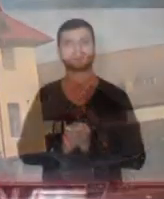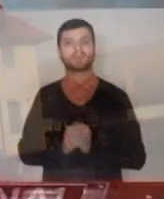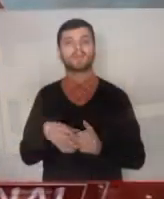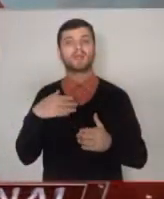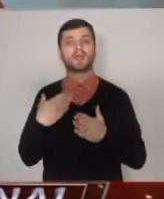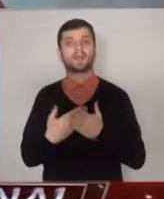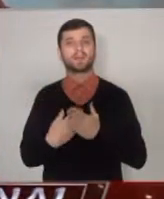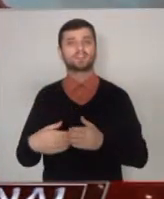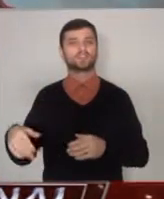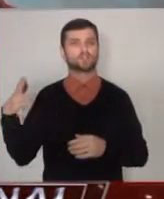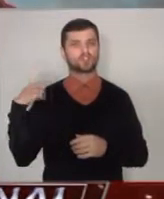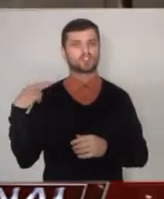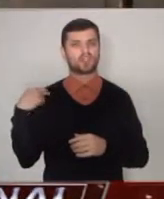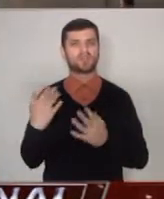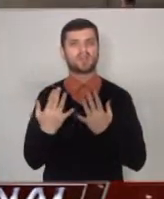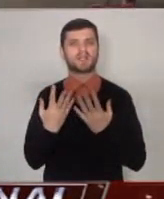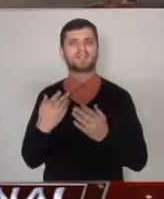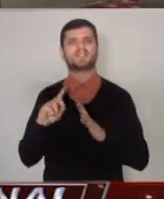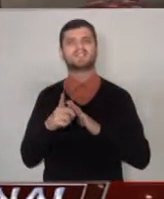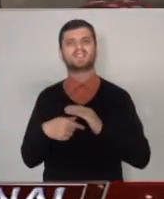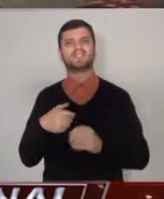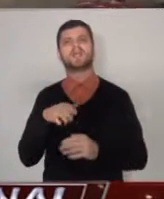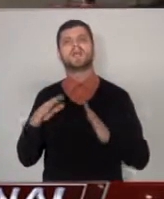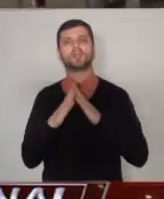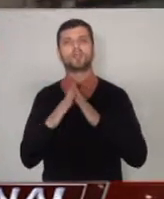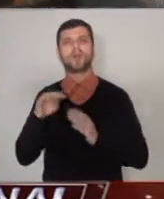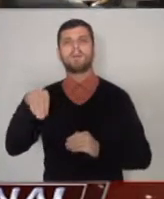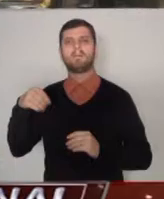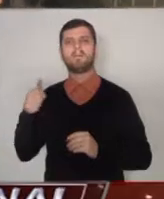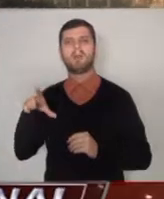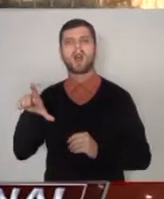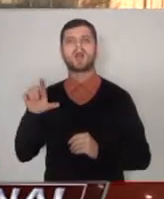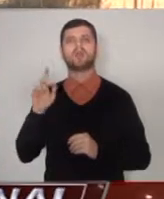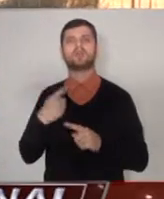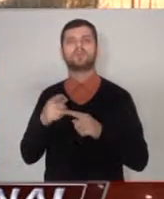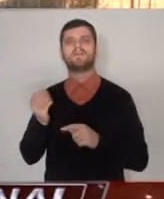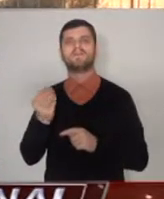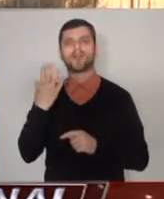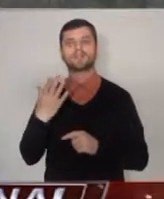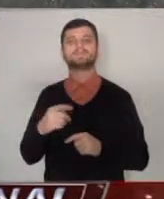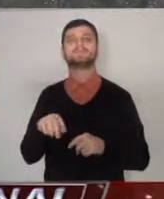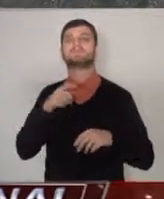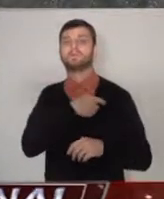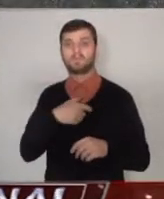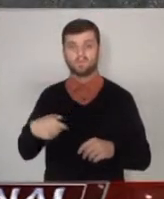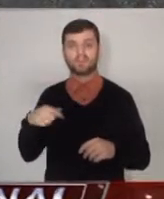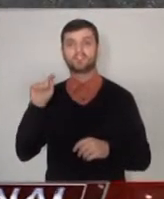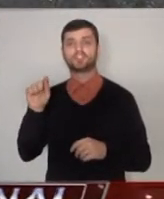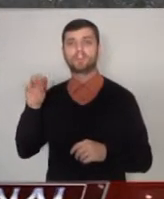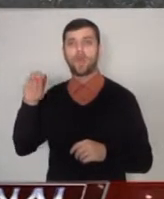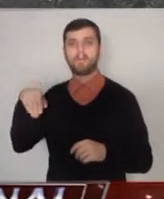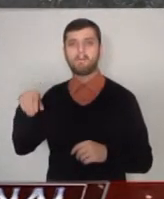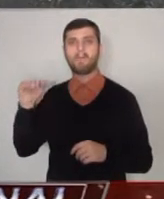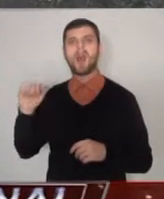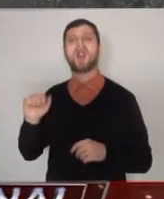Pentru șeful administrației din Comuna Maluku, Floreanul, 2015 a fost cel mai bun. Toma Procopi a reușit să finalizeze mai multe proiecte și să aducă